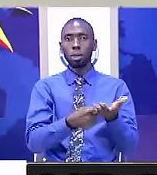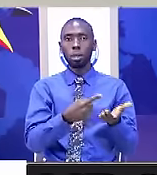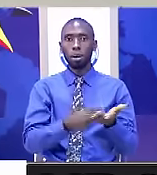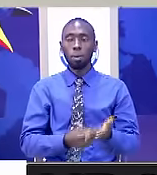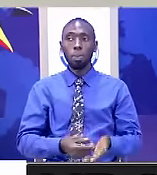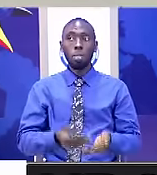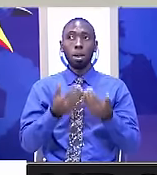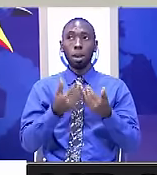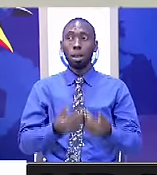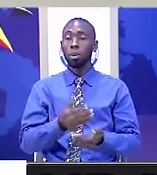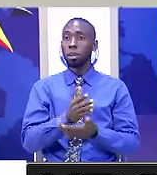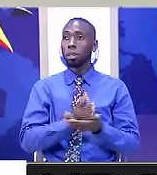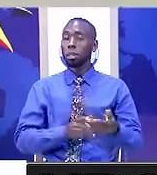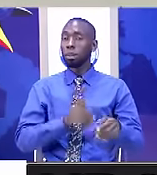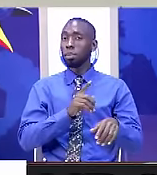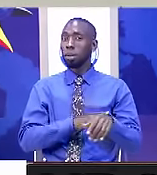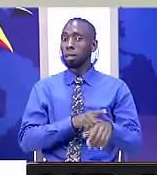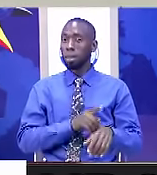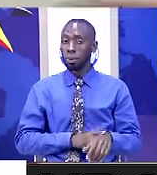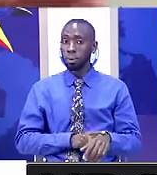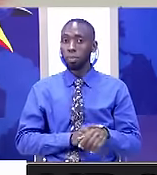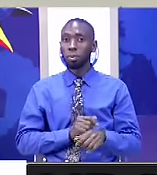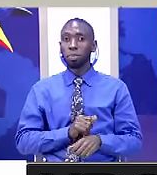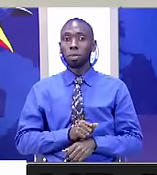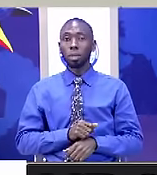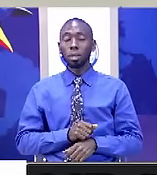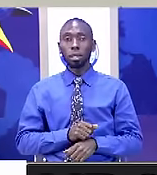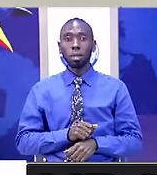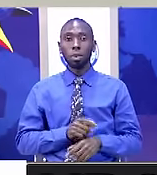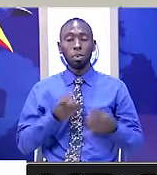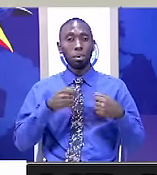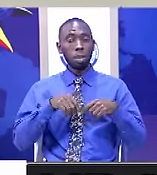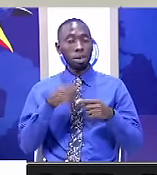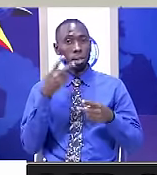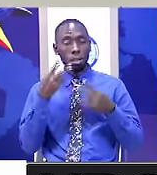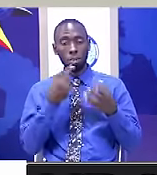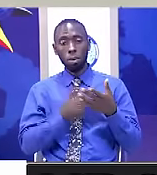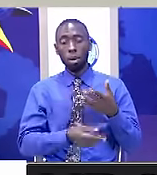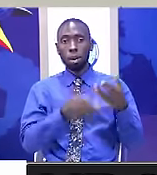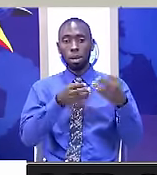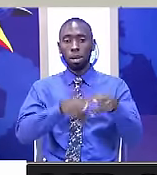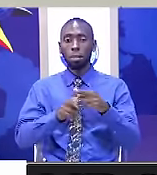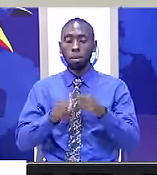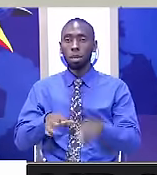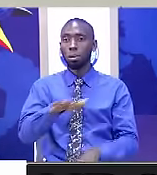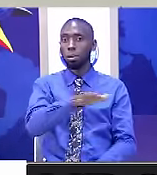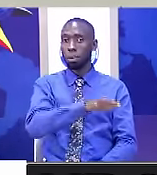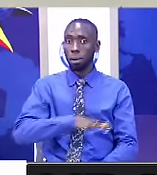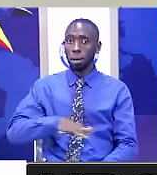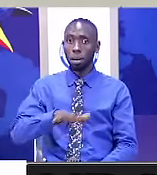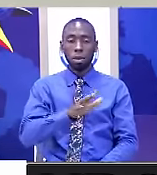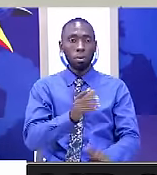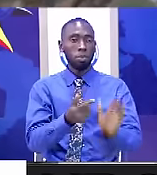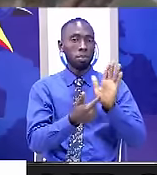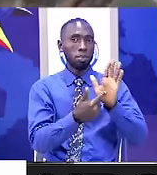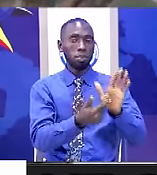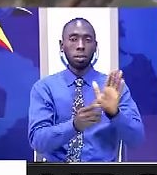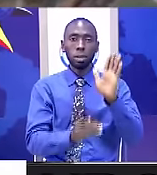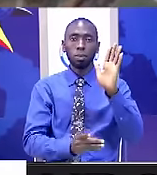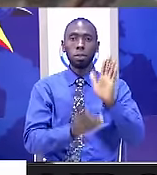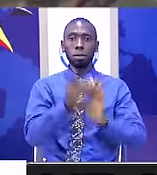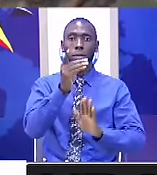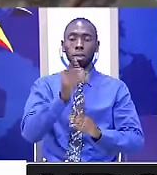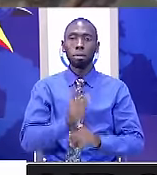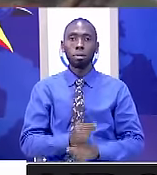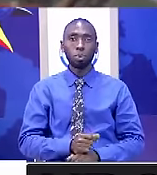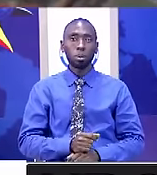Sometimes it is because of what we have seen on the ground like development. Jenna